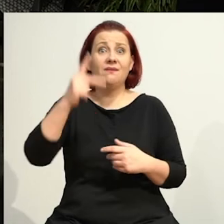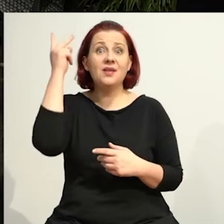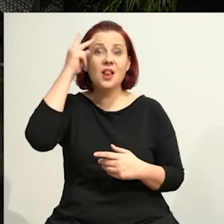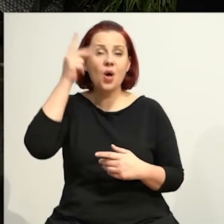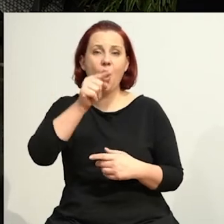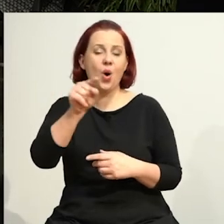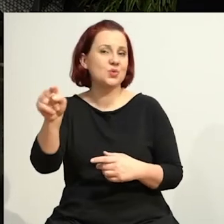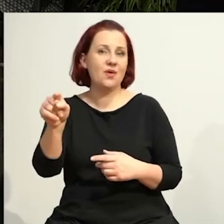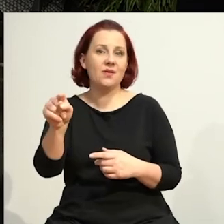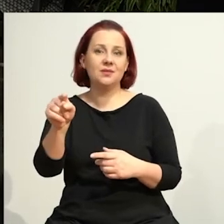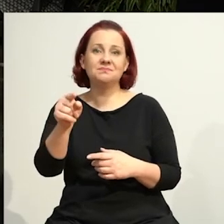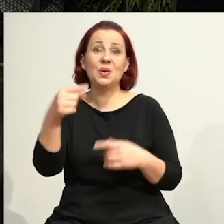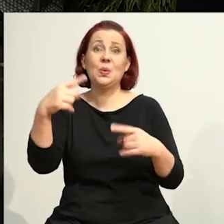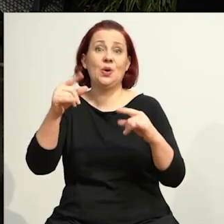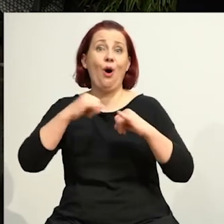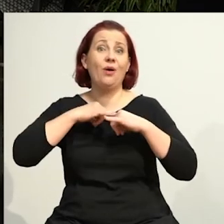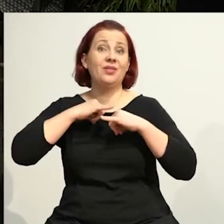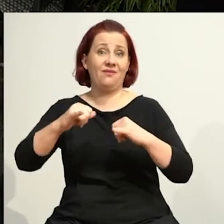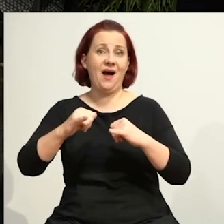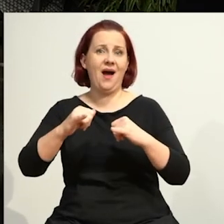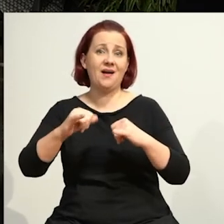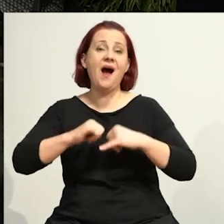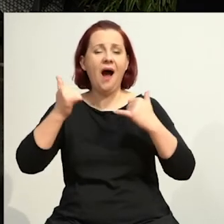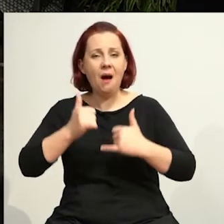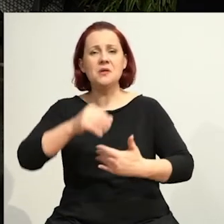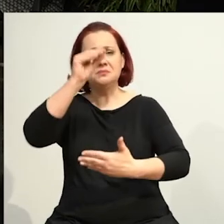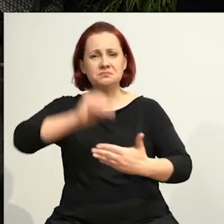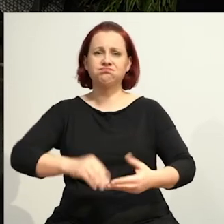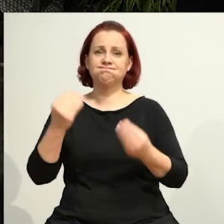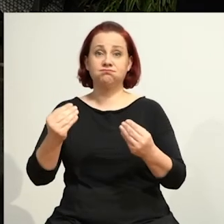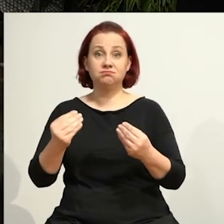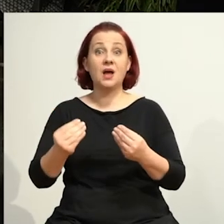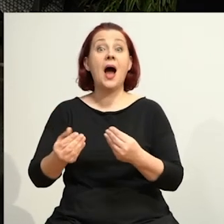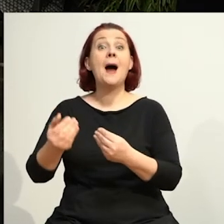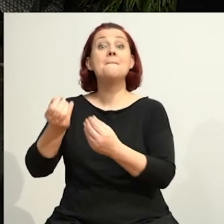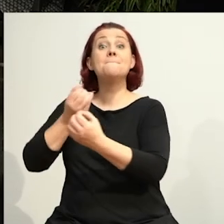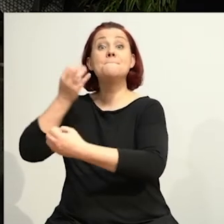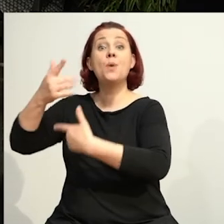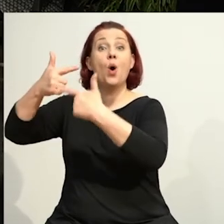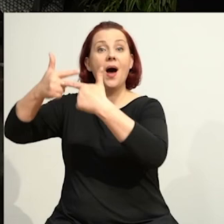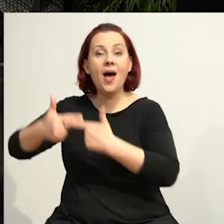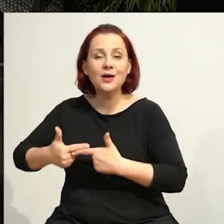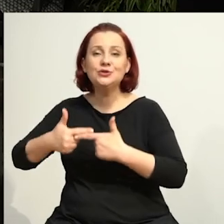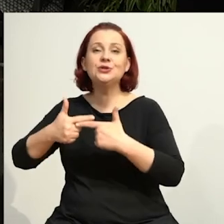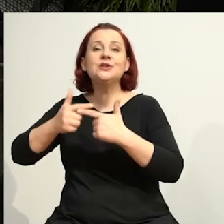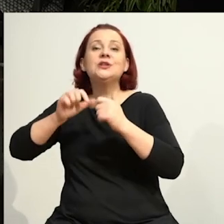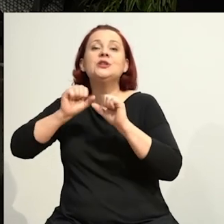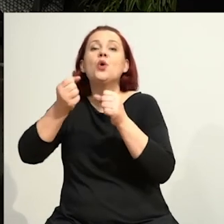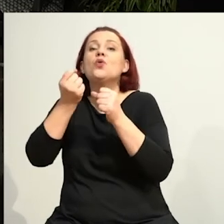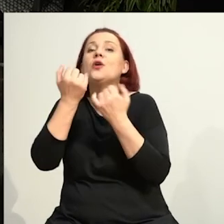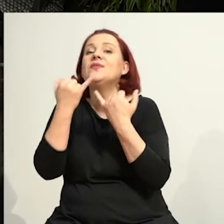ludzie nie mieli odwagi być wielkimi filozofami. A poeci, działając jakby w inną